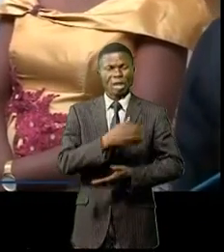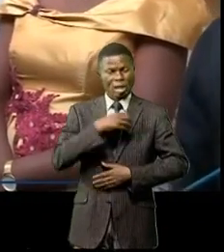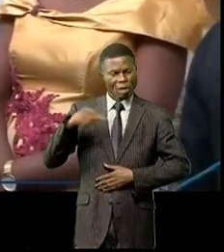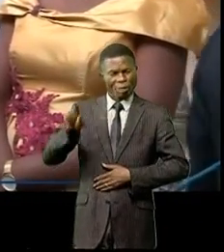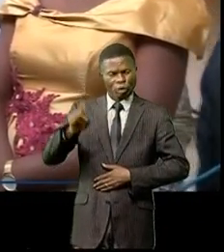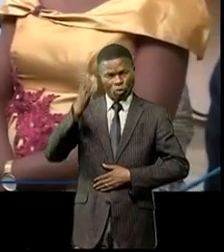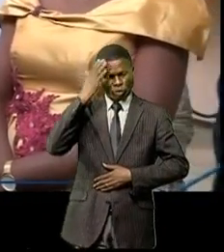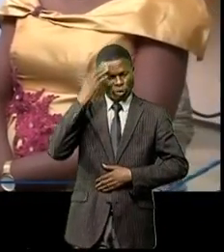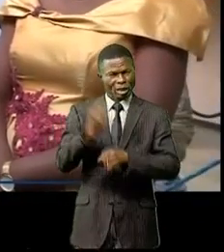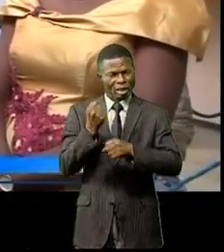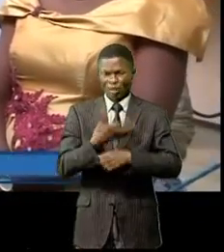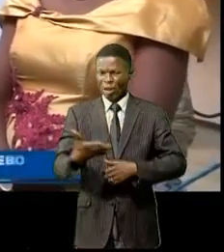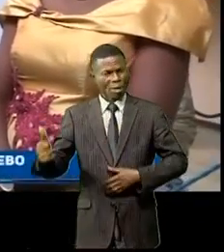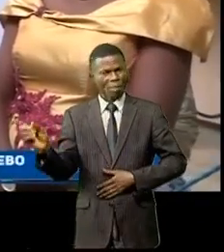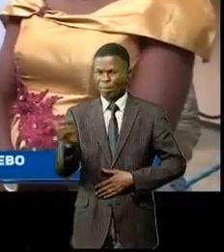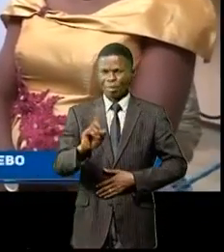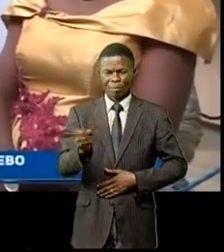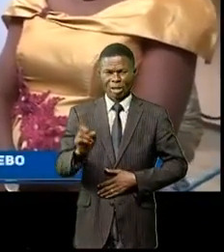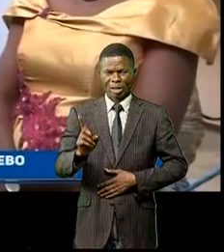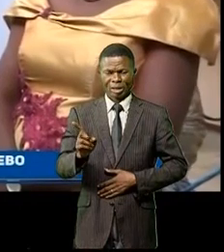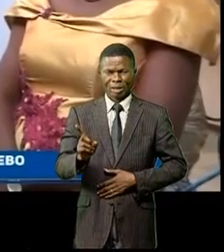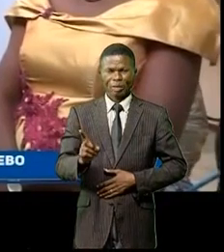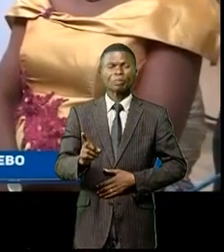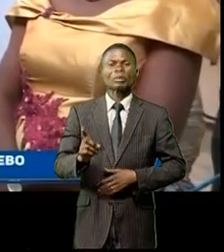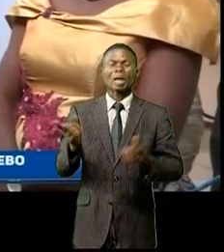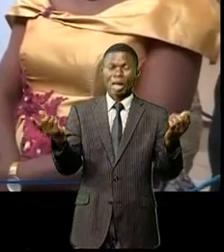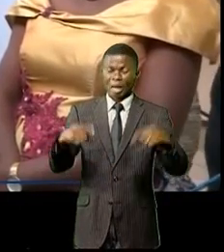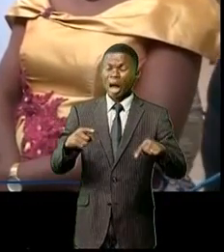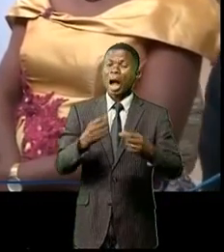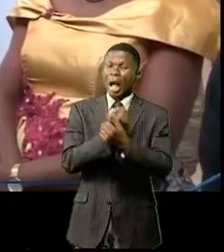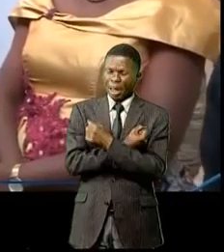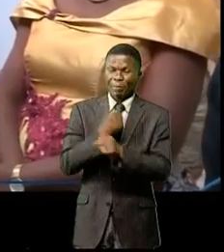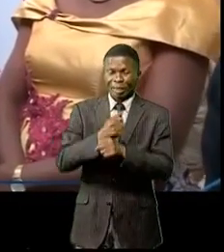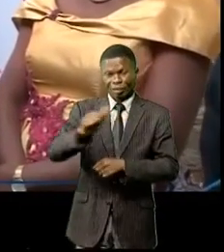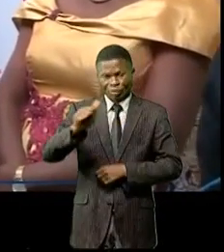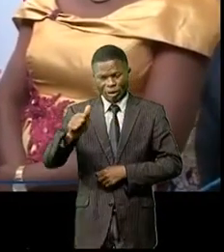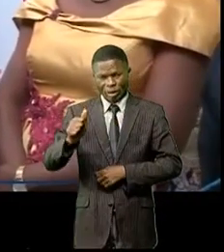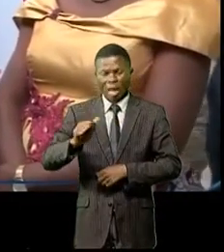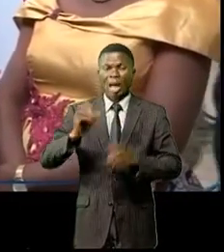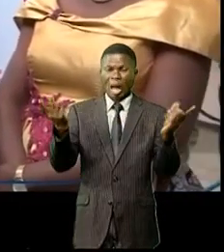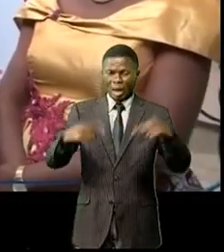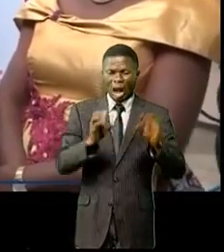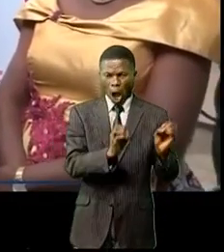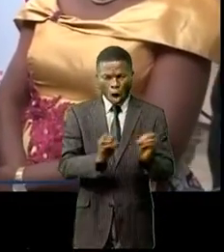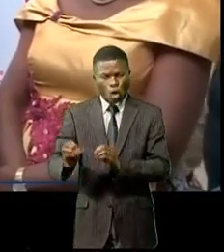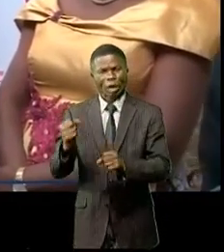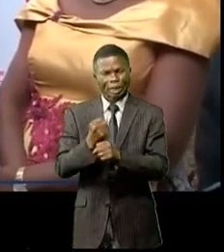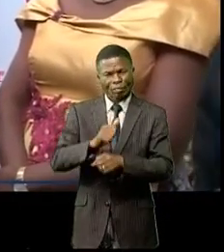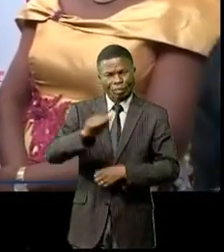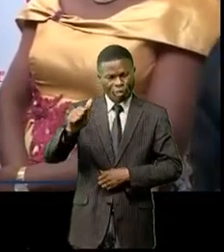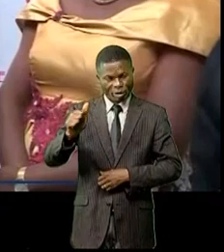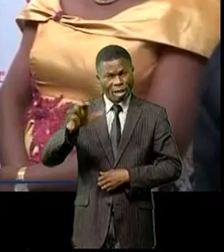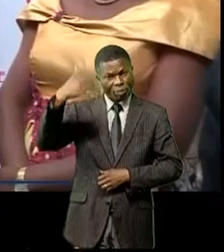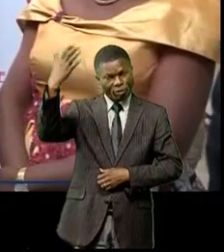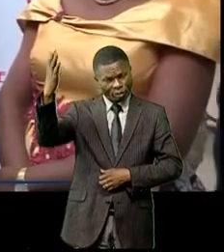n'y a pas de son métier et que c'est en aimant ce qu'on fait, en organisant ce qu'on fait, ont fini